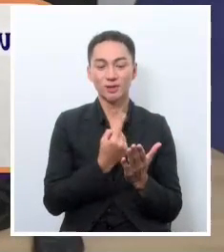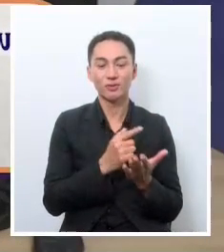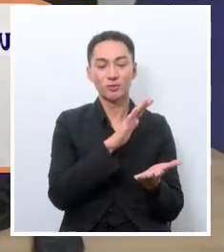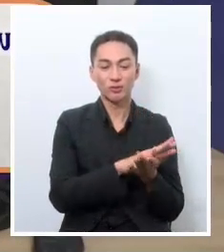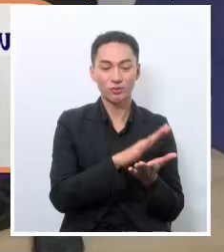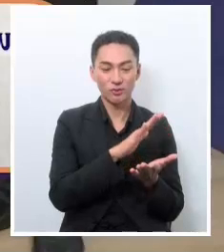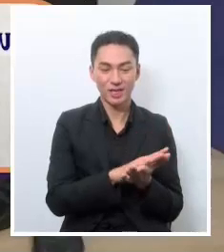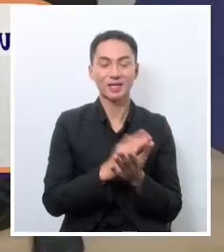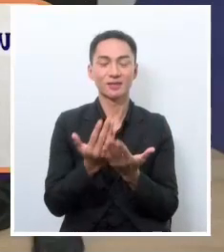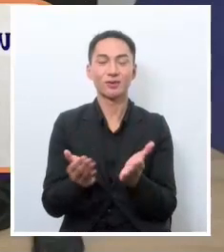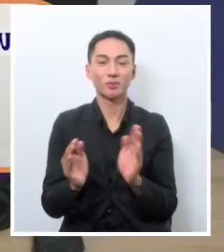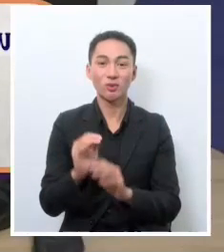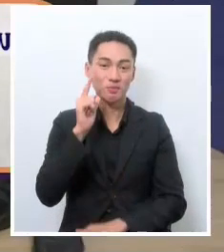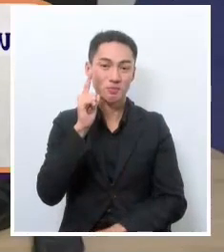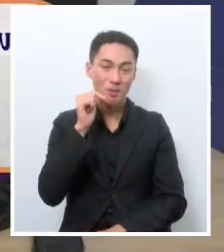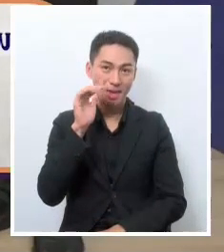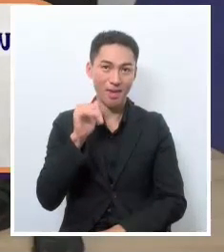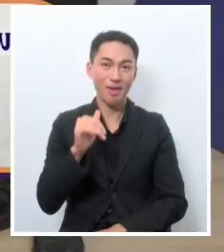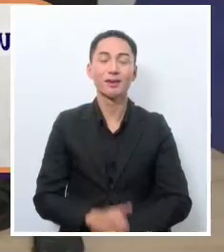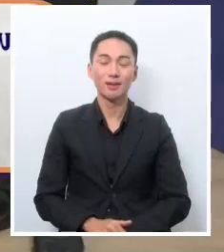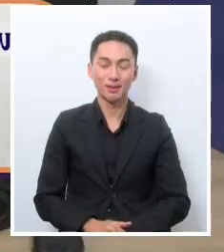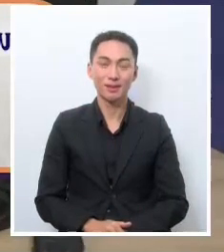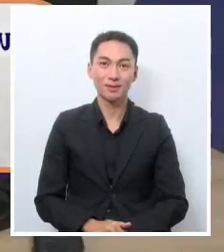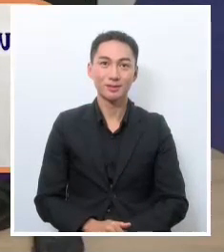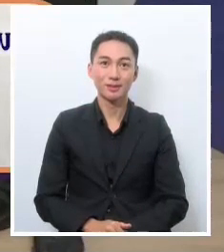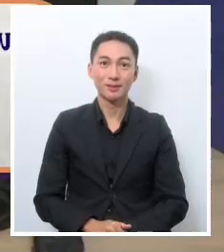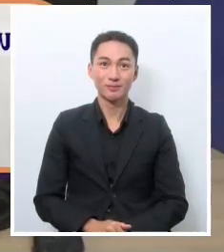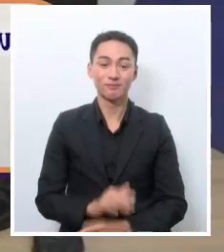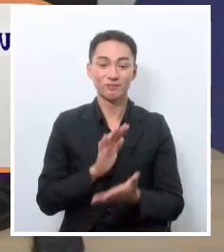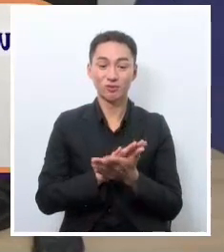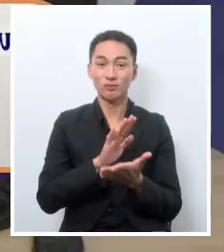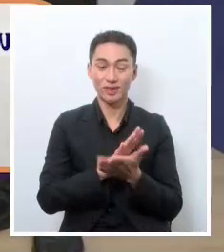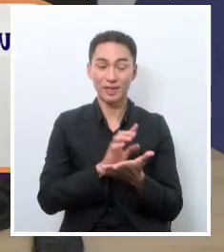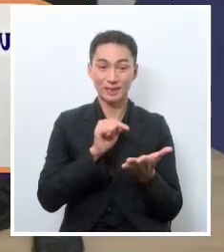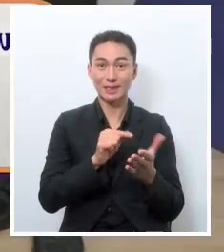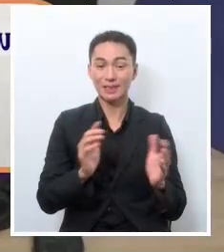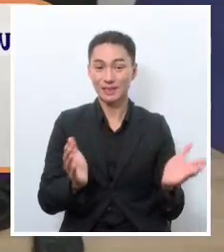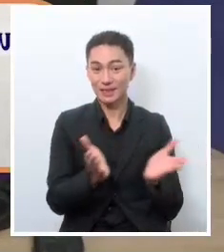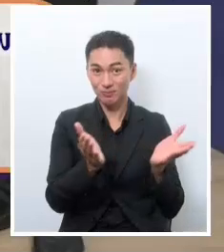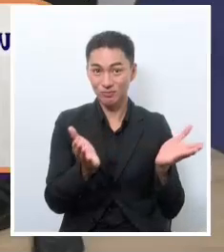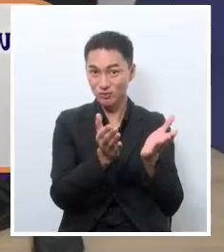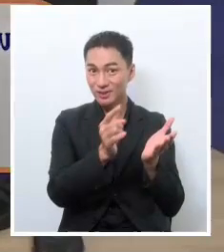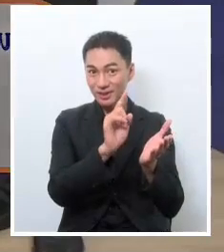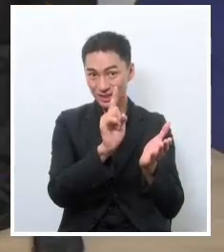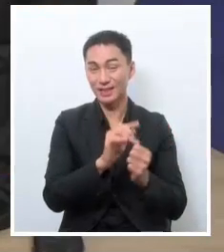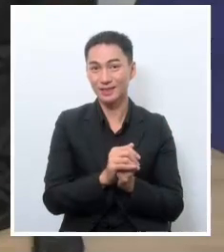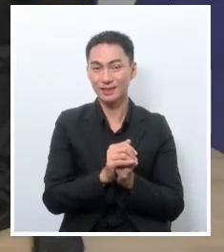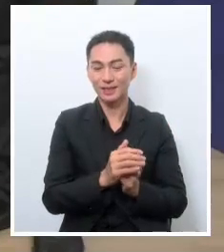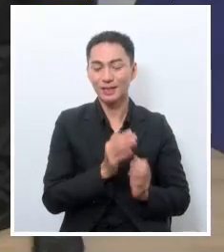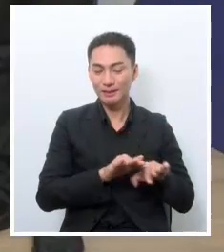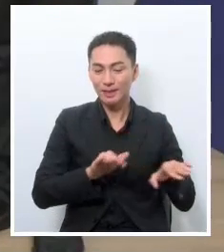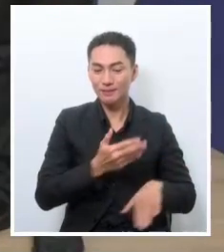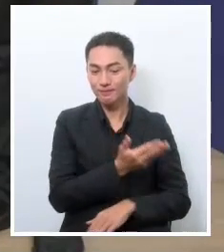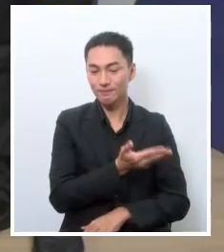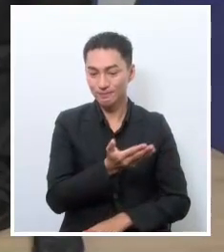แล้วก็ผู้ปกครองนะครับเรามาดูในส่วนแรกกันก่อนนะครับทางโรงเรียนน่ะให้การสนับสนุนอย่างไรกับน้องๆที่มาอ่าคัด